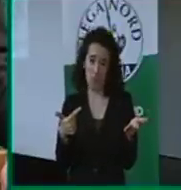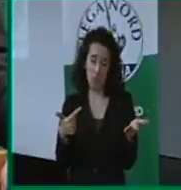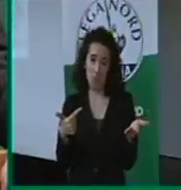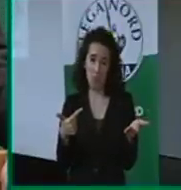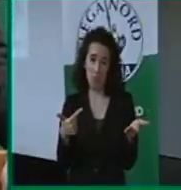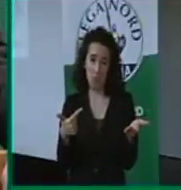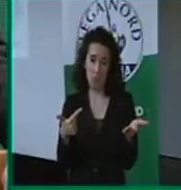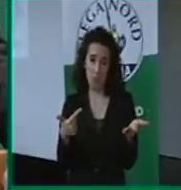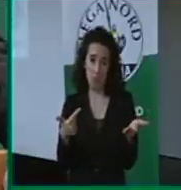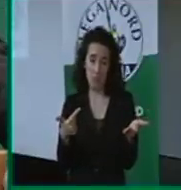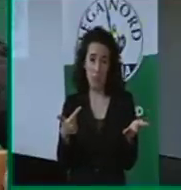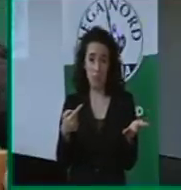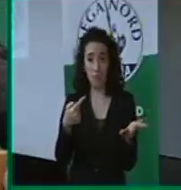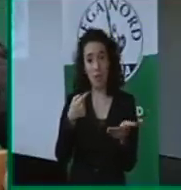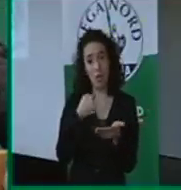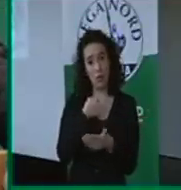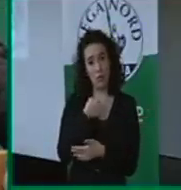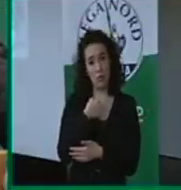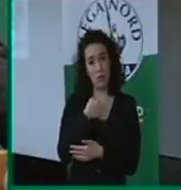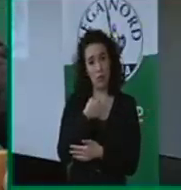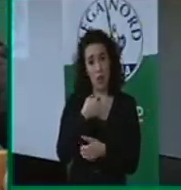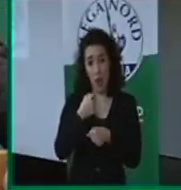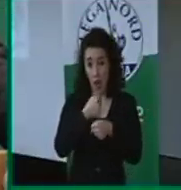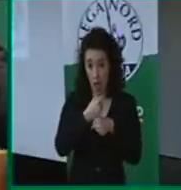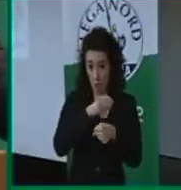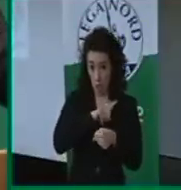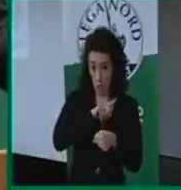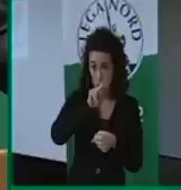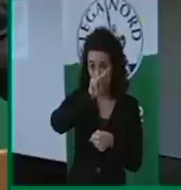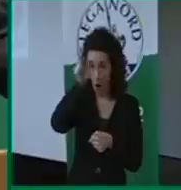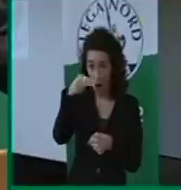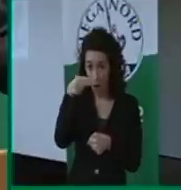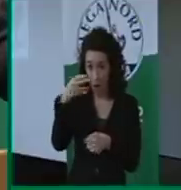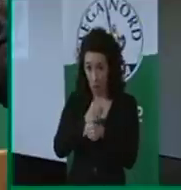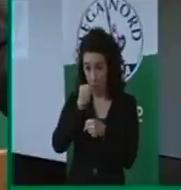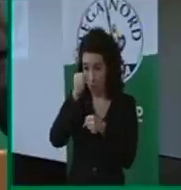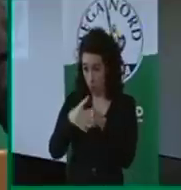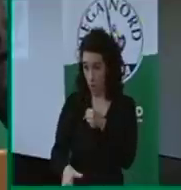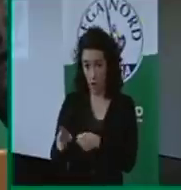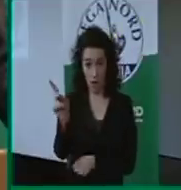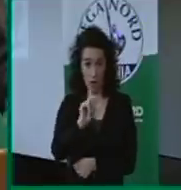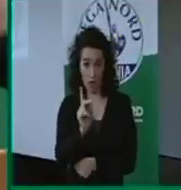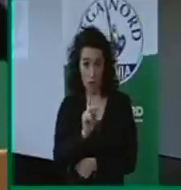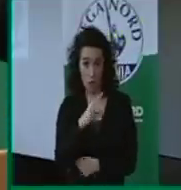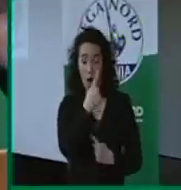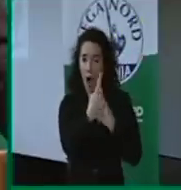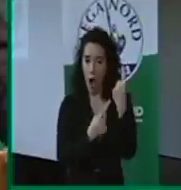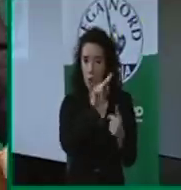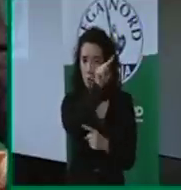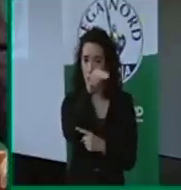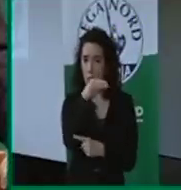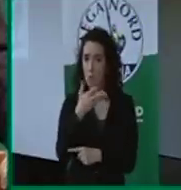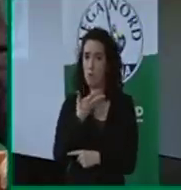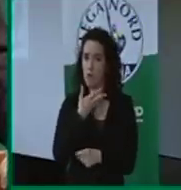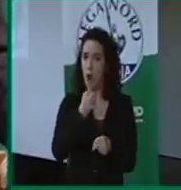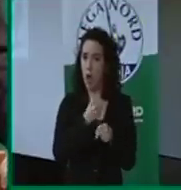io non non perdo sicuramente il mestiere perché c'è l'euro qualcun altro ha l'euro e lavora La Germania